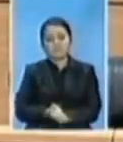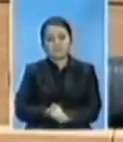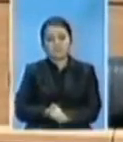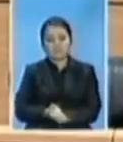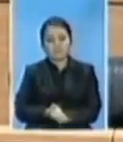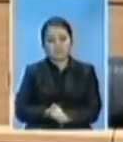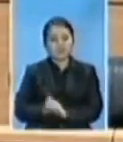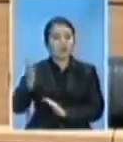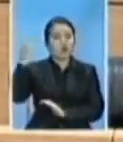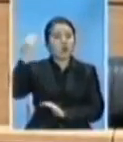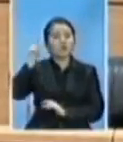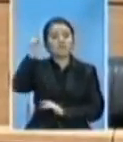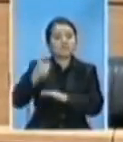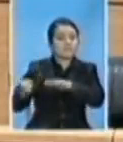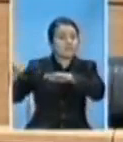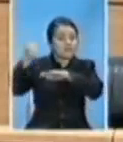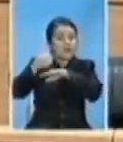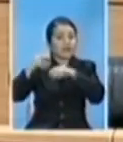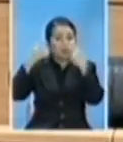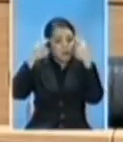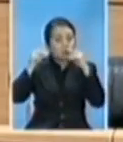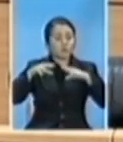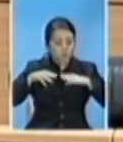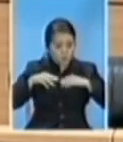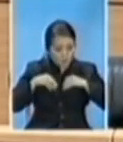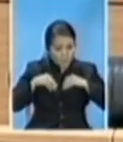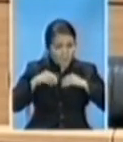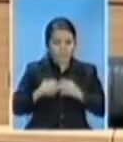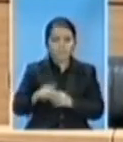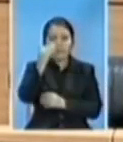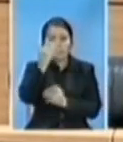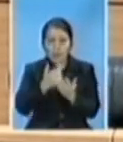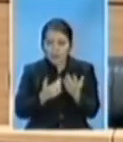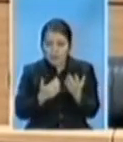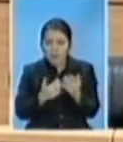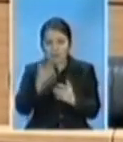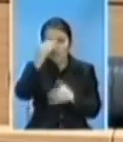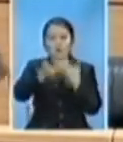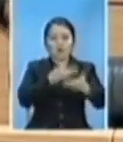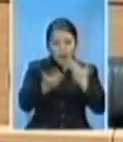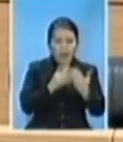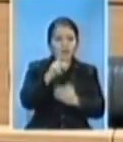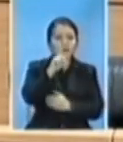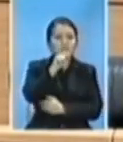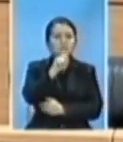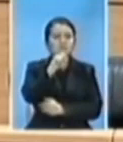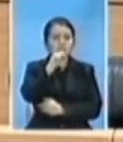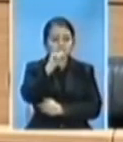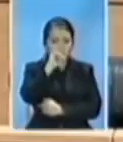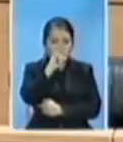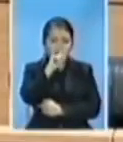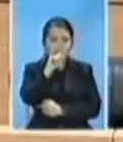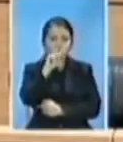ตอนนั้นเขาจะขึ้นเป็นนายกก็ต้องรับทำไมรับล่ะทำไมต้องขายอ่ะก็บริหารขาดทุน